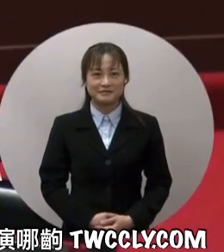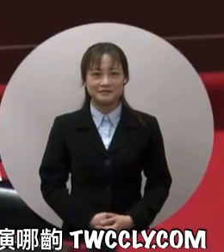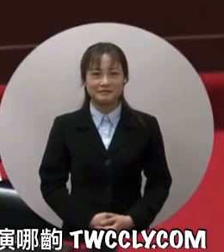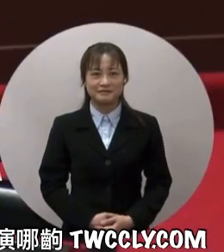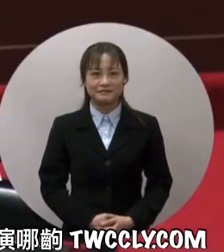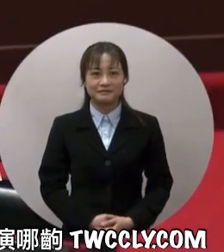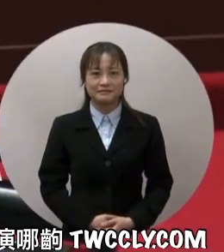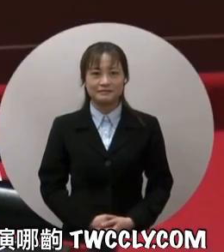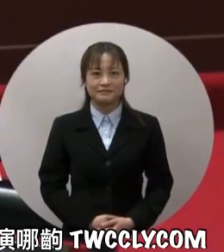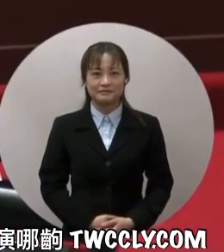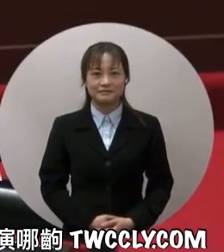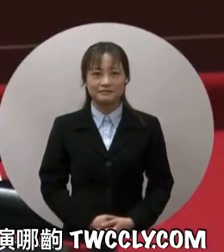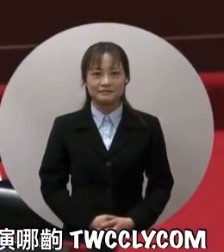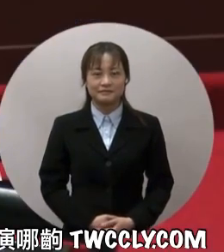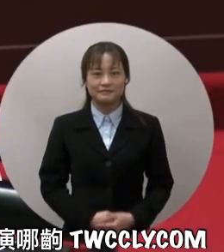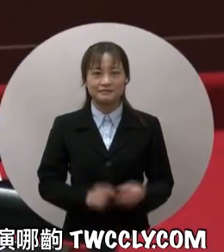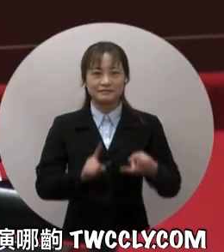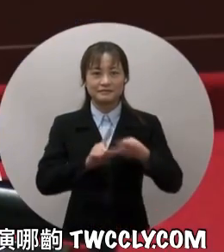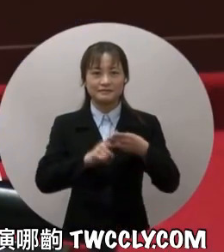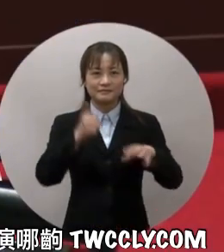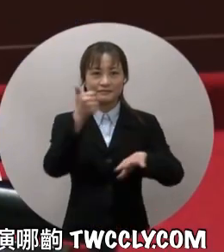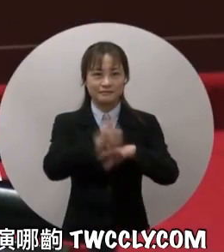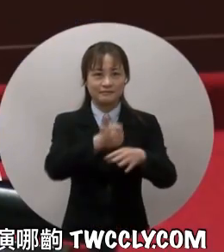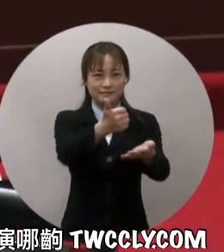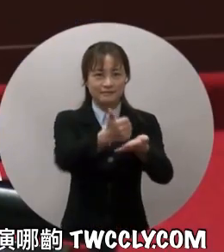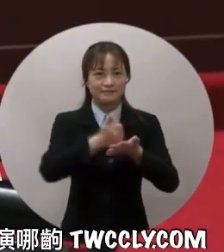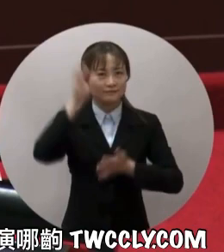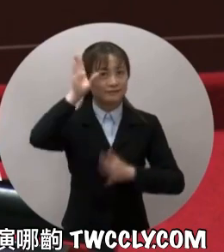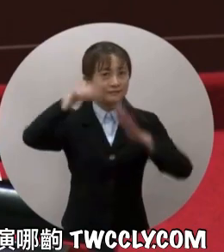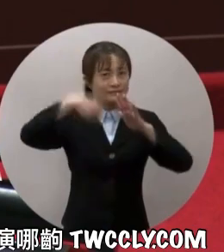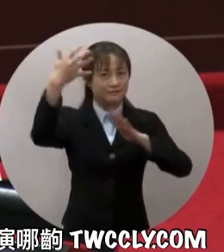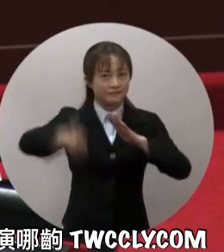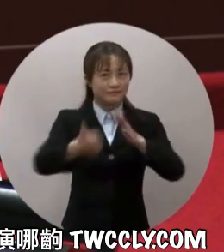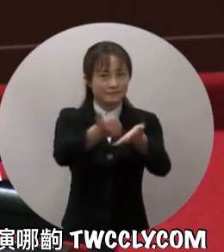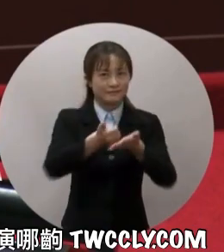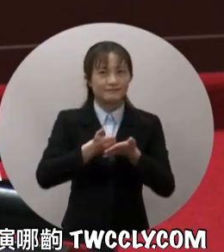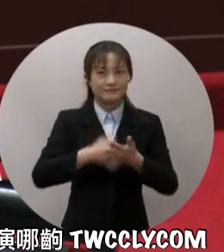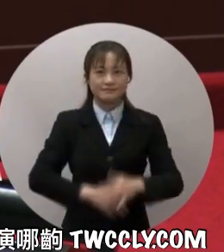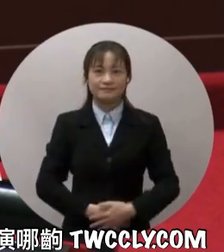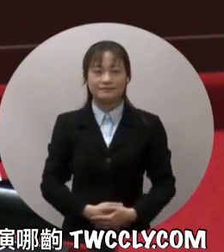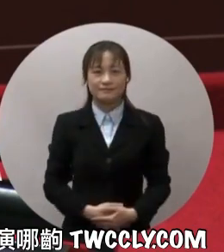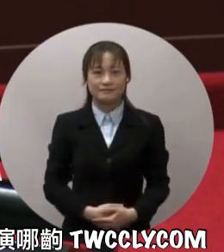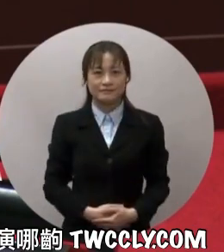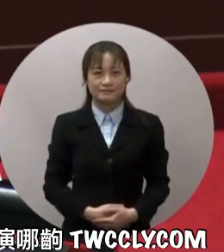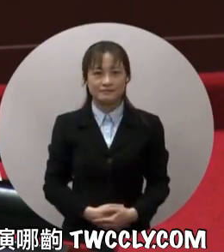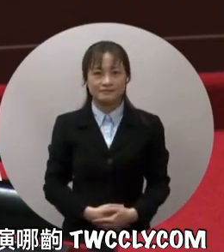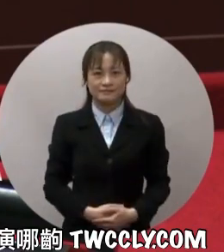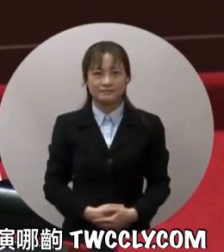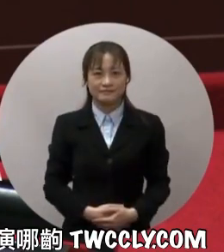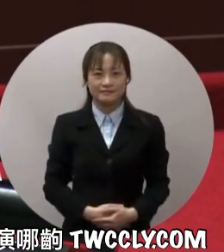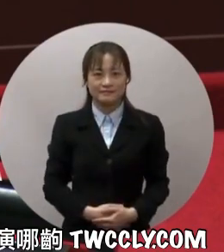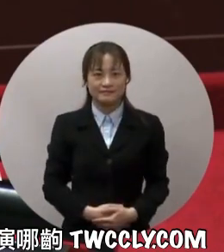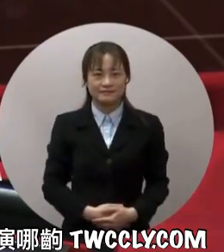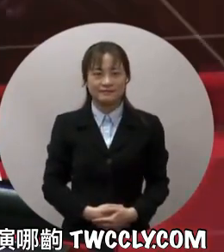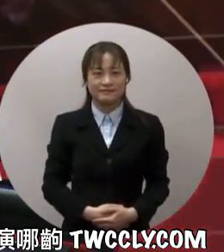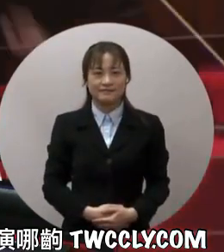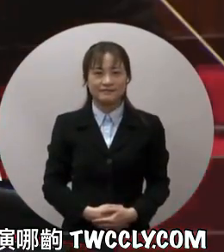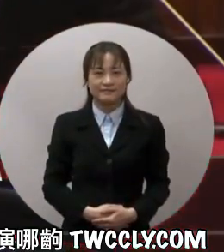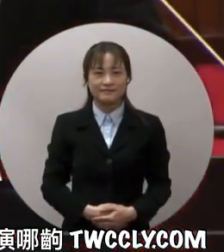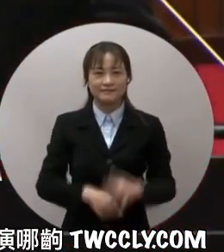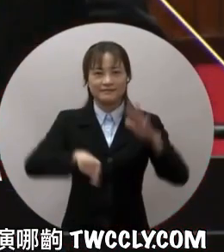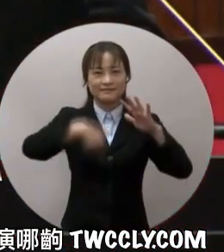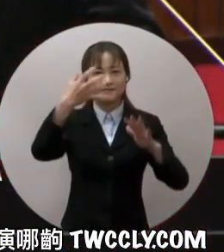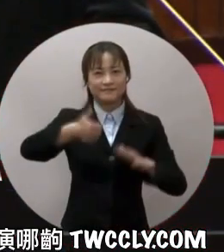首先有請蘇院長蘇院長委員好委員